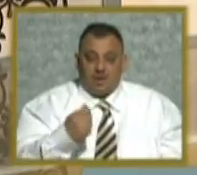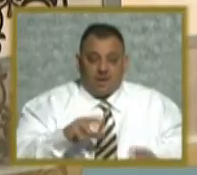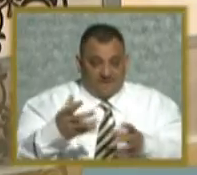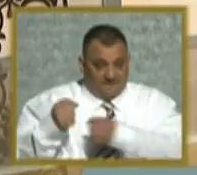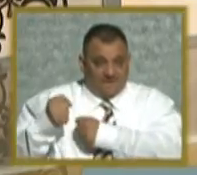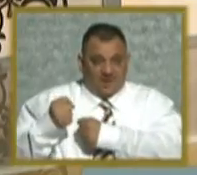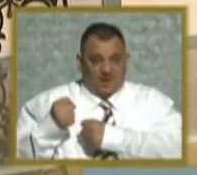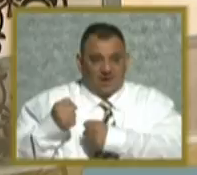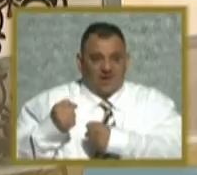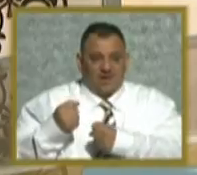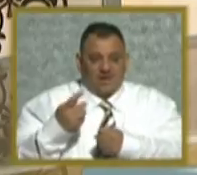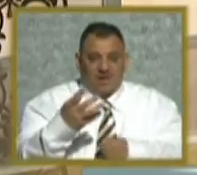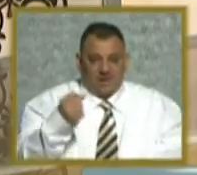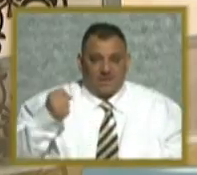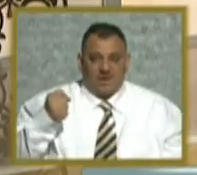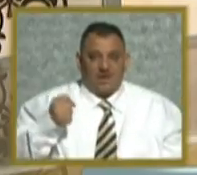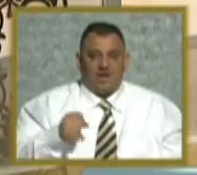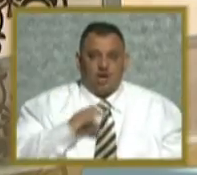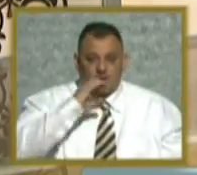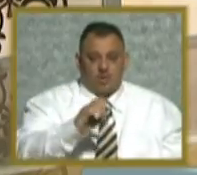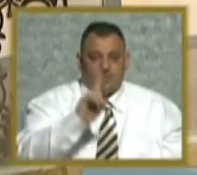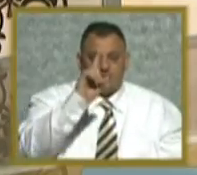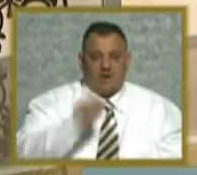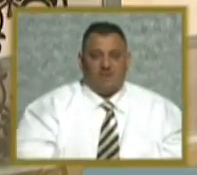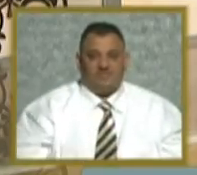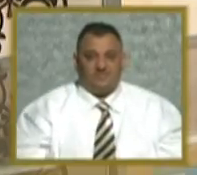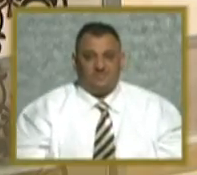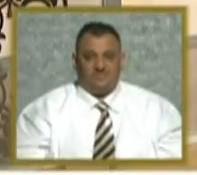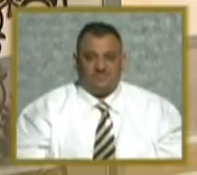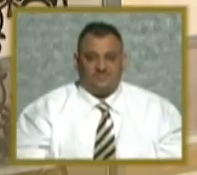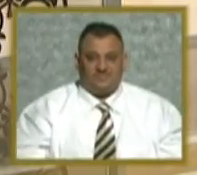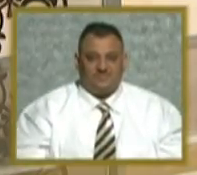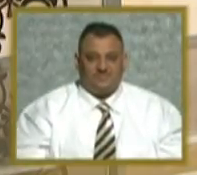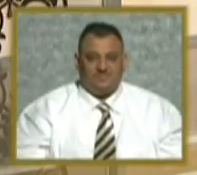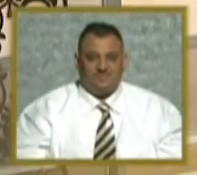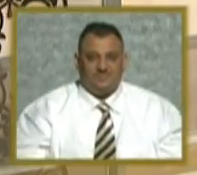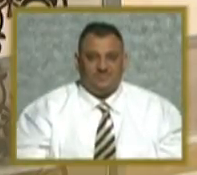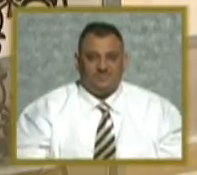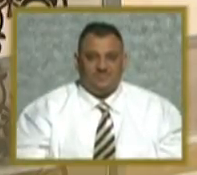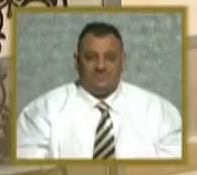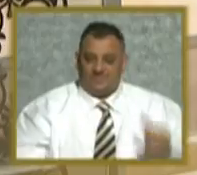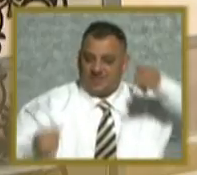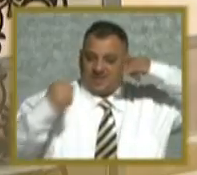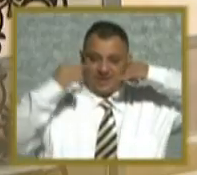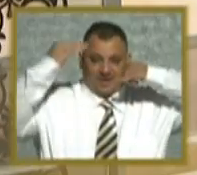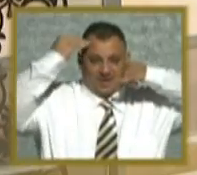باقي عندك؟ لا موجود. طيب يا ابو فيصل، تسمع الجواب ان شاء الله. جزاك الله. ام عادل